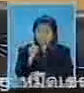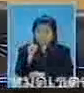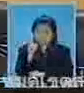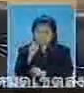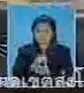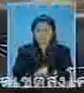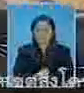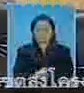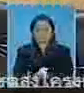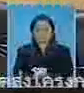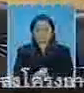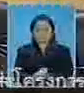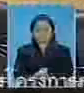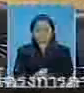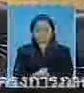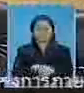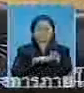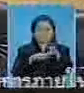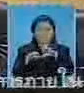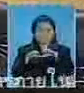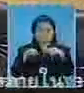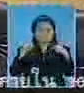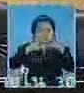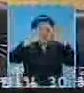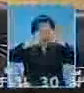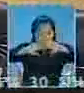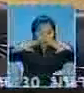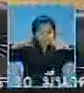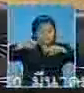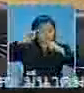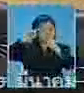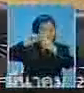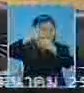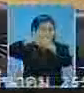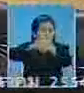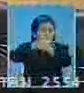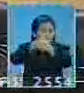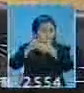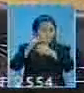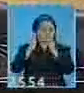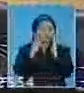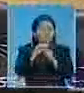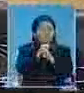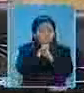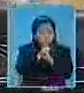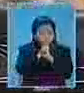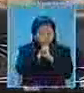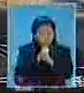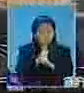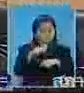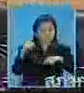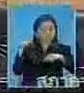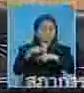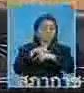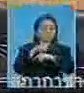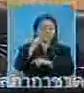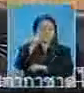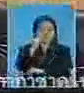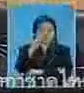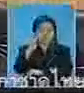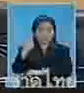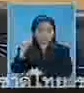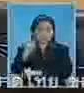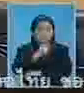ที่เราจัดนโยบายของรัฐอย่างเช่นเรื่องของเบี้ยผู้สูงอายุให้เป็นภาระหน้าที่ส่วนหนึ่งของท้องถิ่นต้องรับผิดชอบ